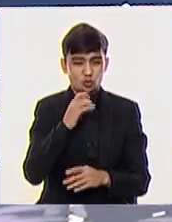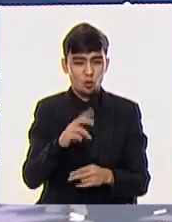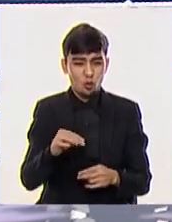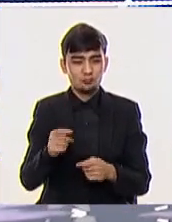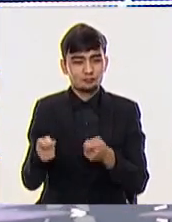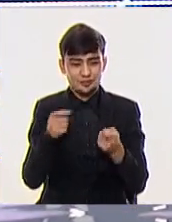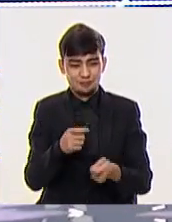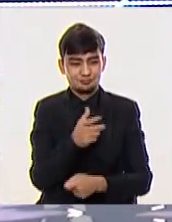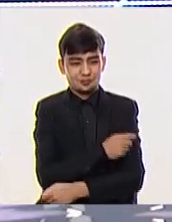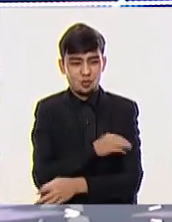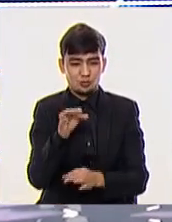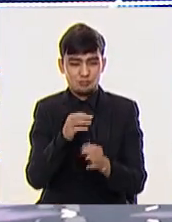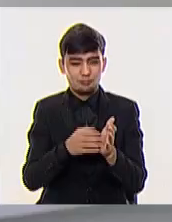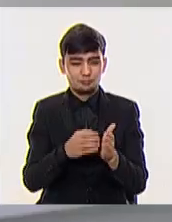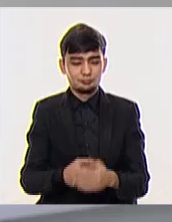саны өлшеулі.